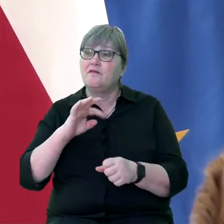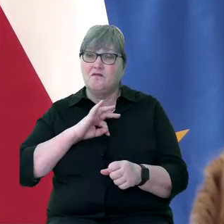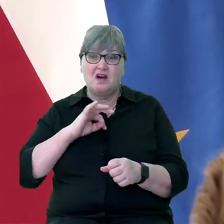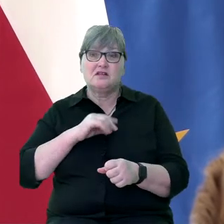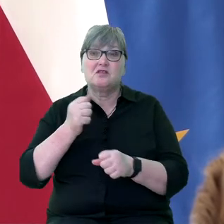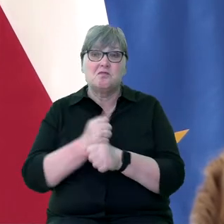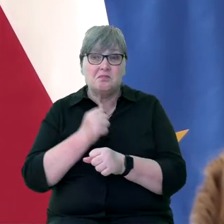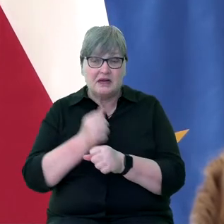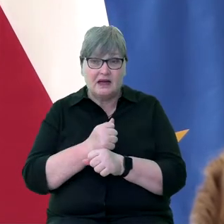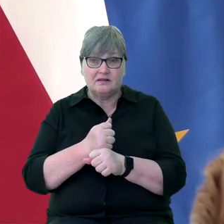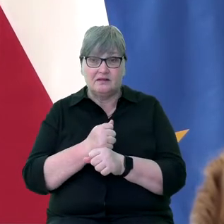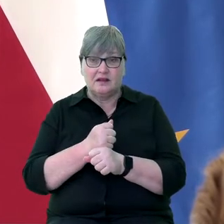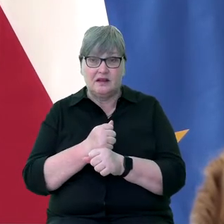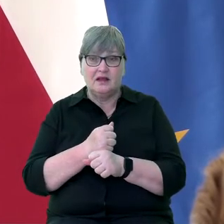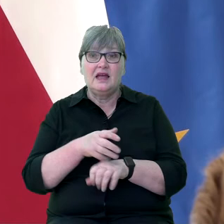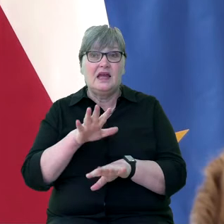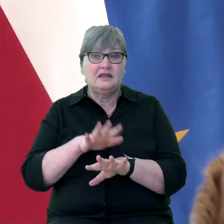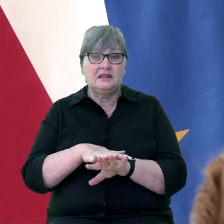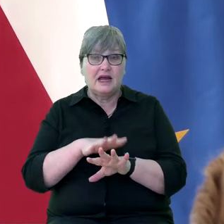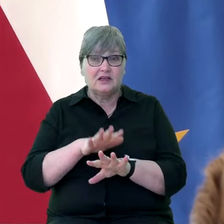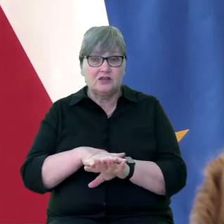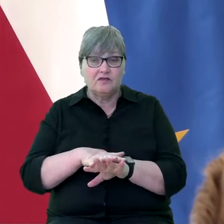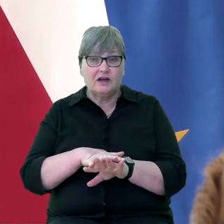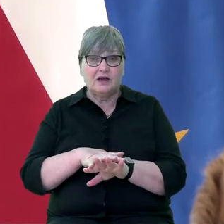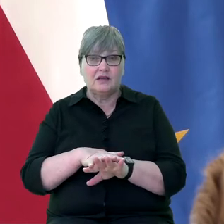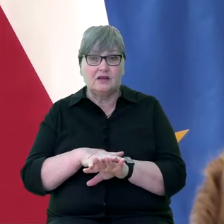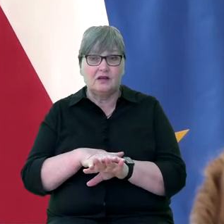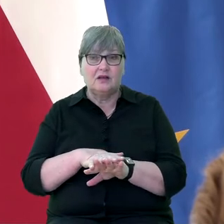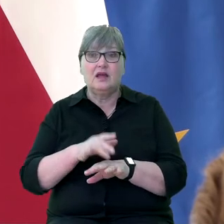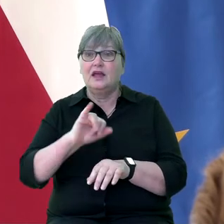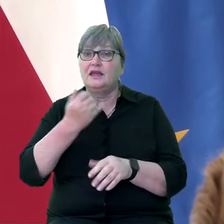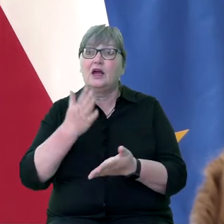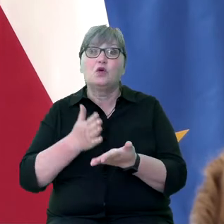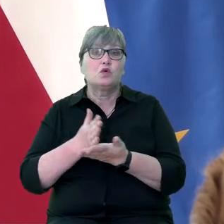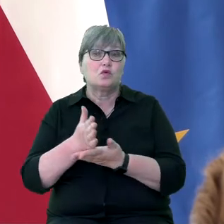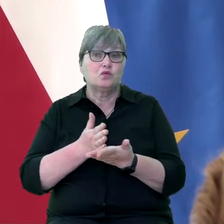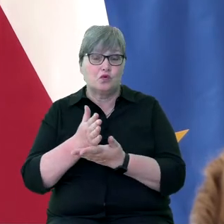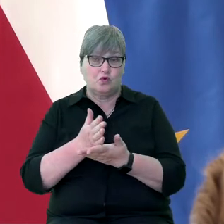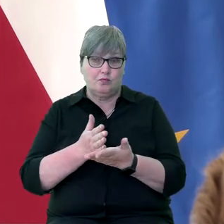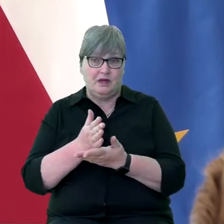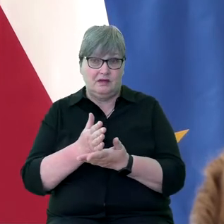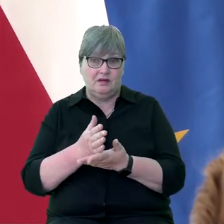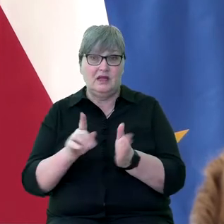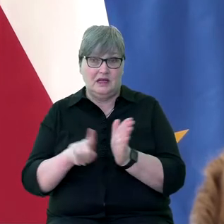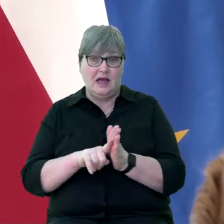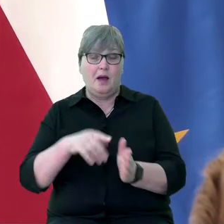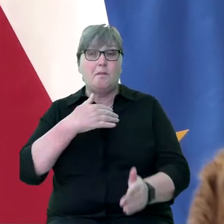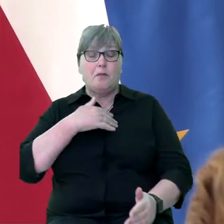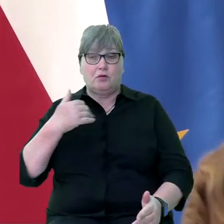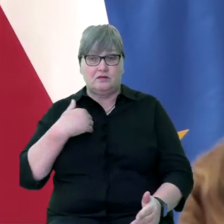administracji publicznej traktowali przede wszystkim jako służbę ojczyźnie, choć bez munduru.